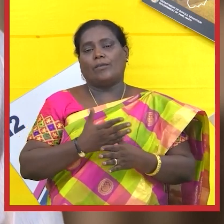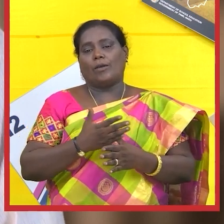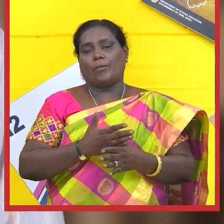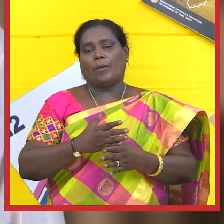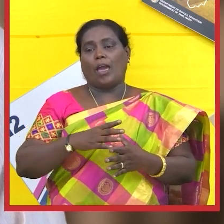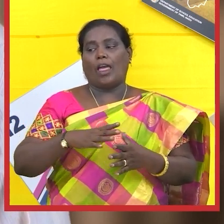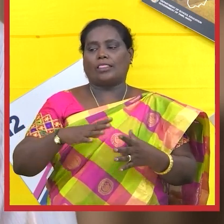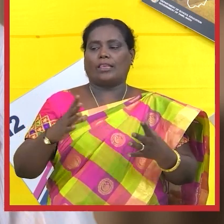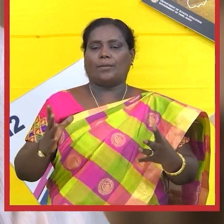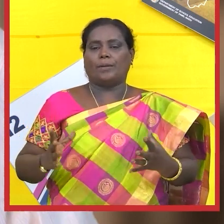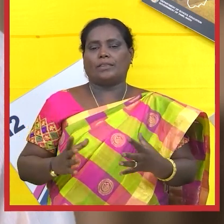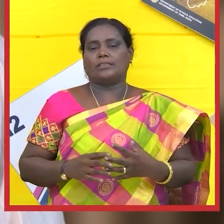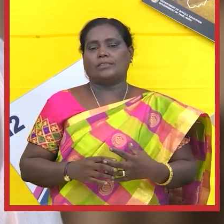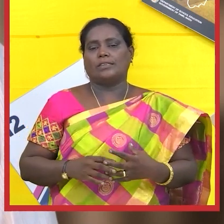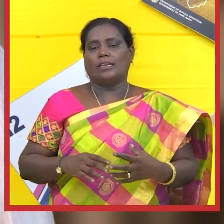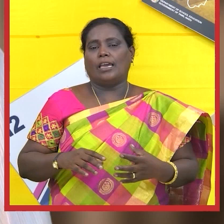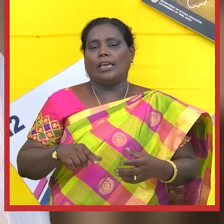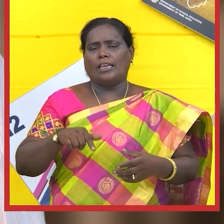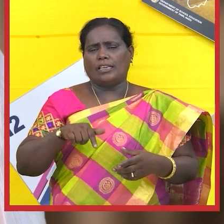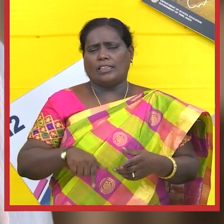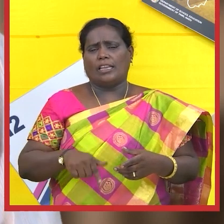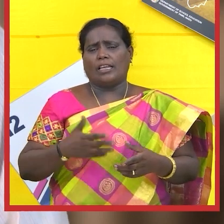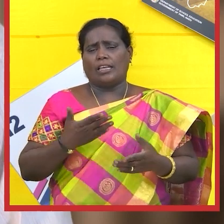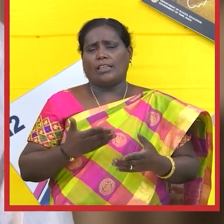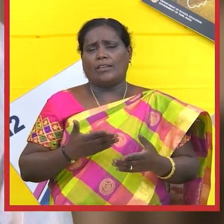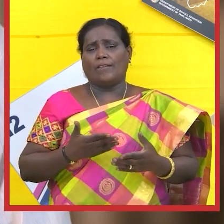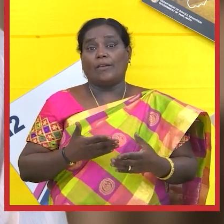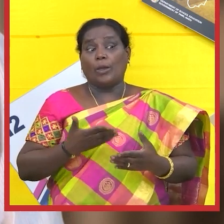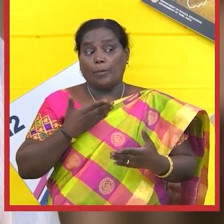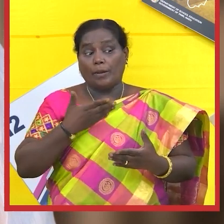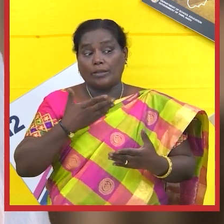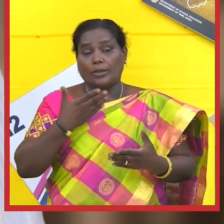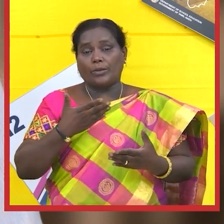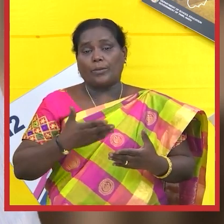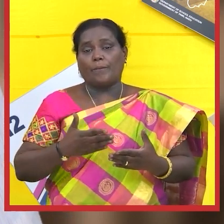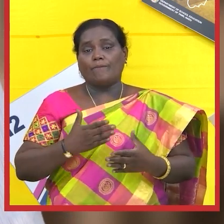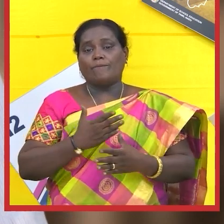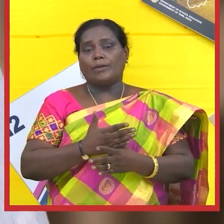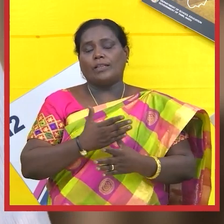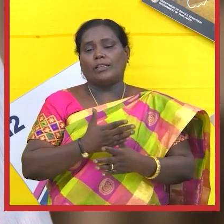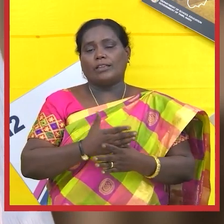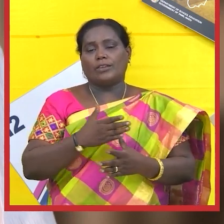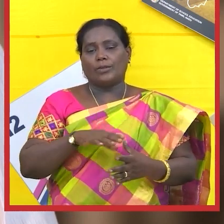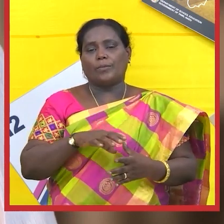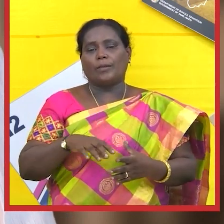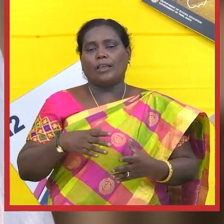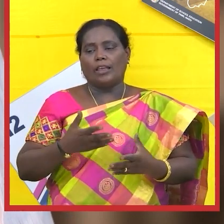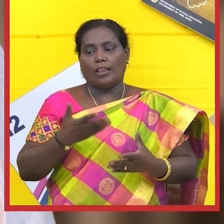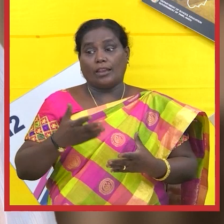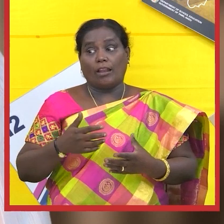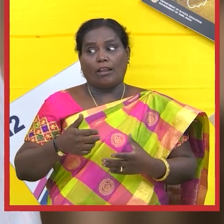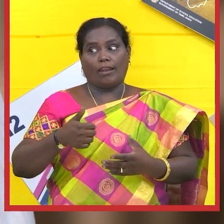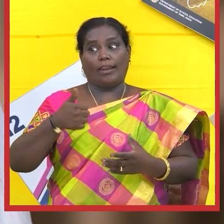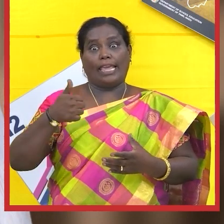நீதிக்கட்சியினுடைய சாதனைகள் என்று நாம் சொல்லலாம் இன்றைக்கு நாமெல்லாம் படித்திருக்கின்றோம் வேலைகளில் இருக்கின்றோம் என்றால் அதற்கு